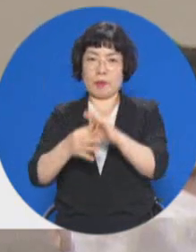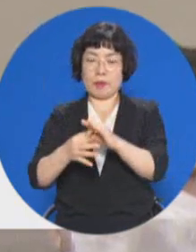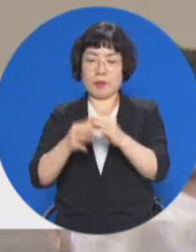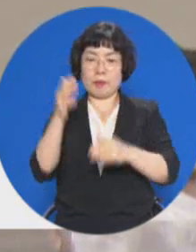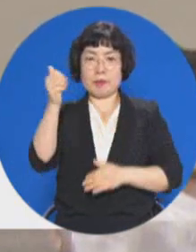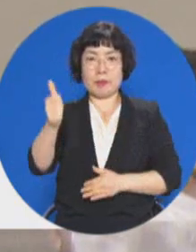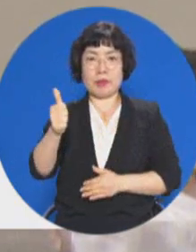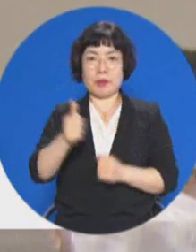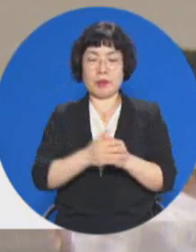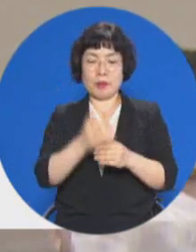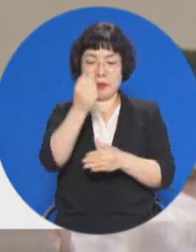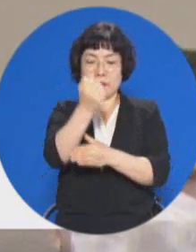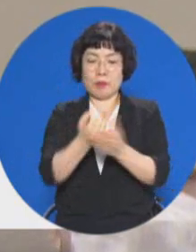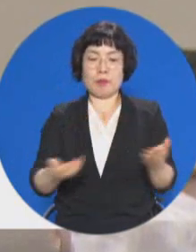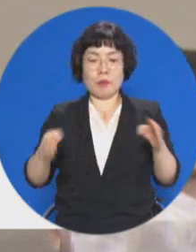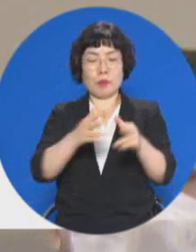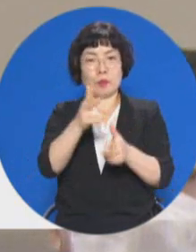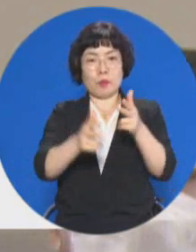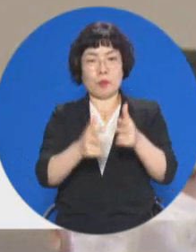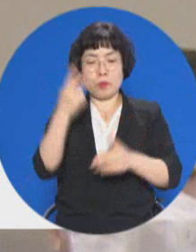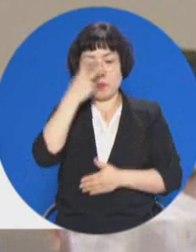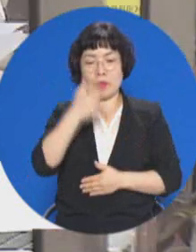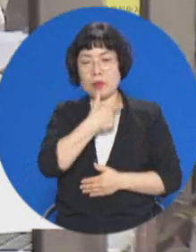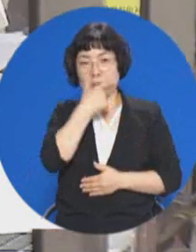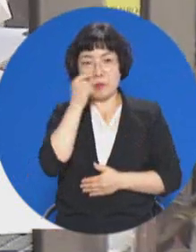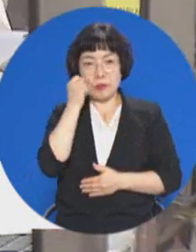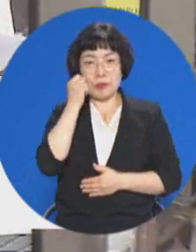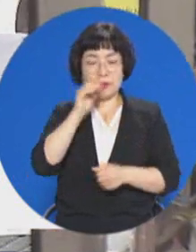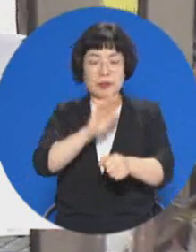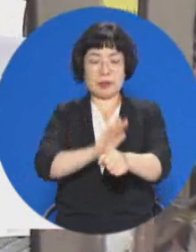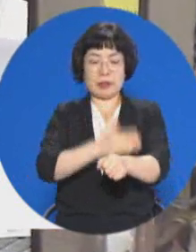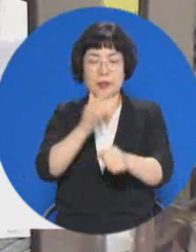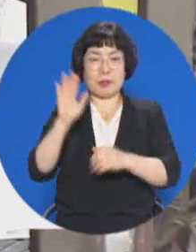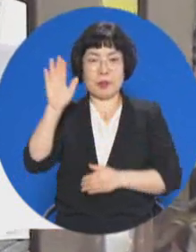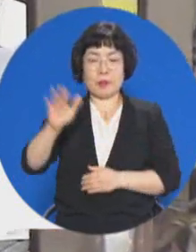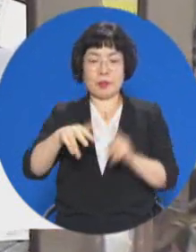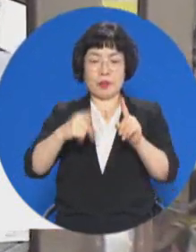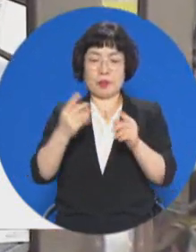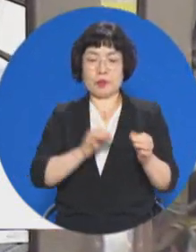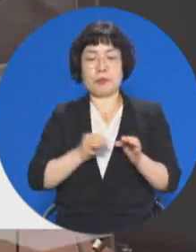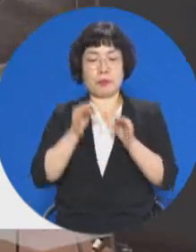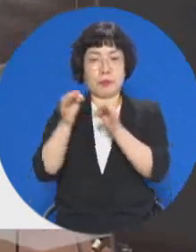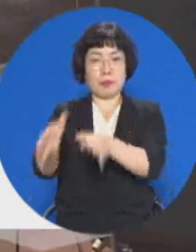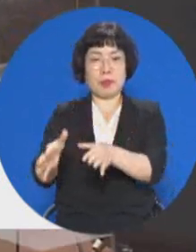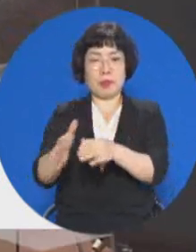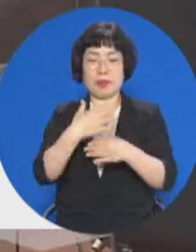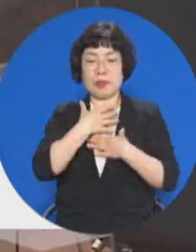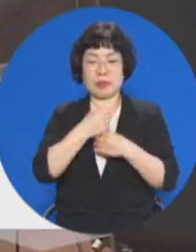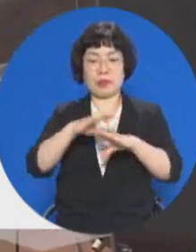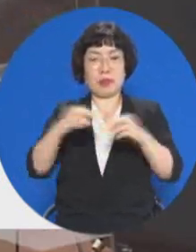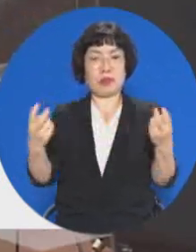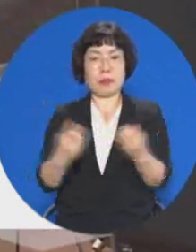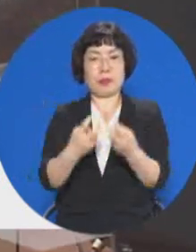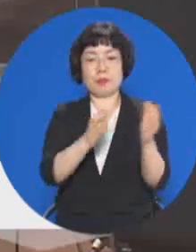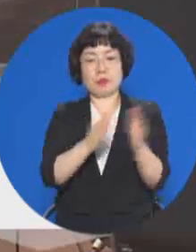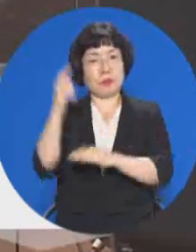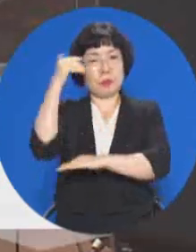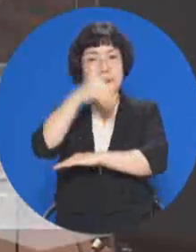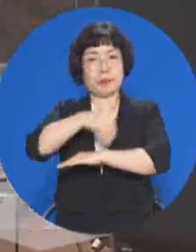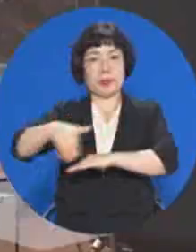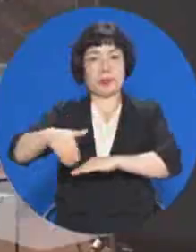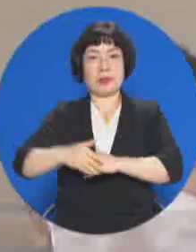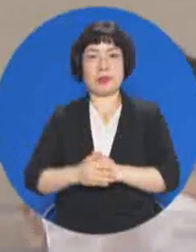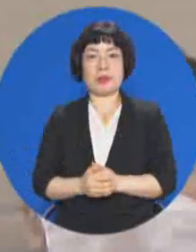회장은 노후시설과 관리감독 노력 부족 탓이라며 앞으로 1조 원을 더 투자해 안전대책을 마련하겠다고